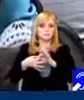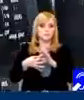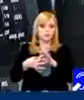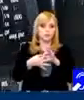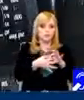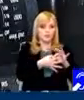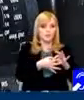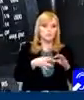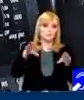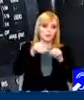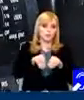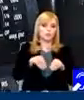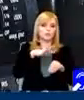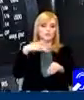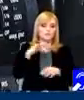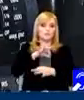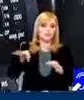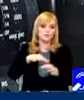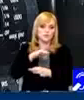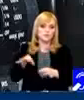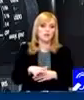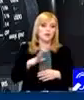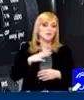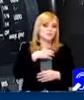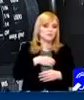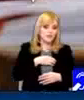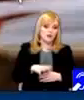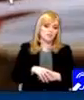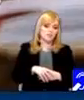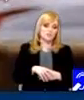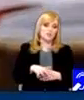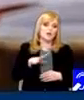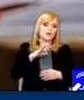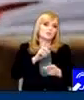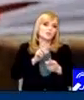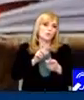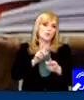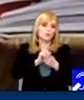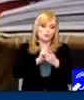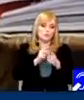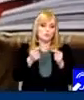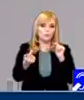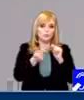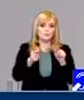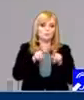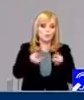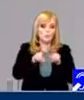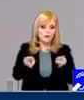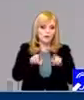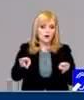diverse proiecte. Potrivit lui Matei Dobrovie, comisia este de fapt un mecanism eficient de luptă împotriva propagandei mediatice. Nu vorbim doar